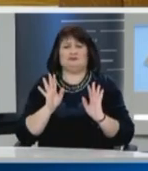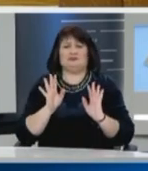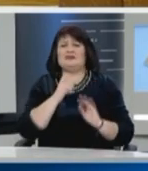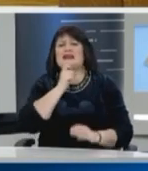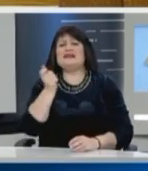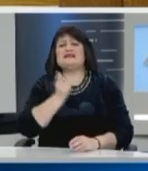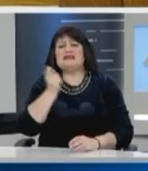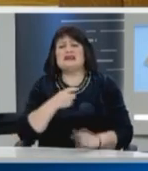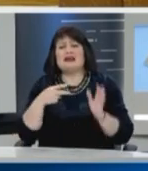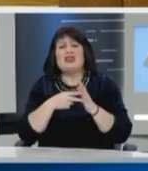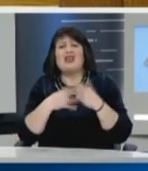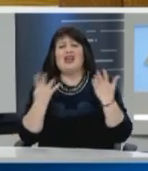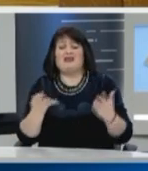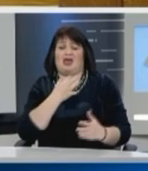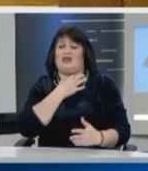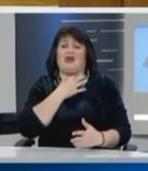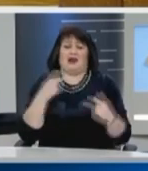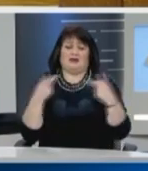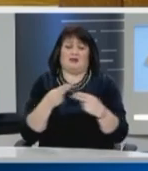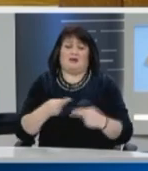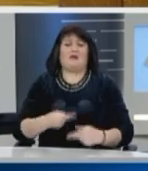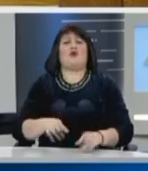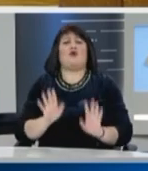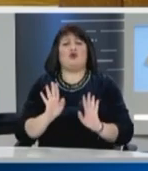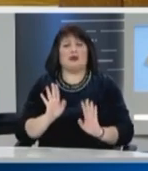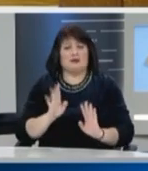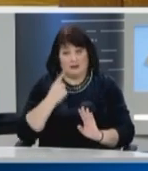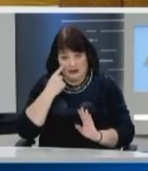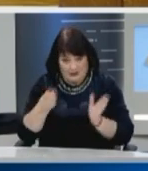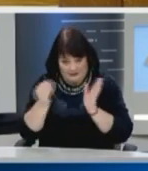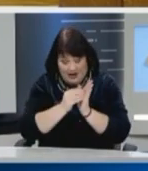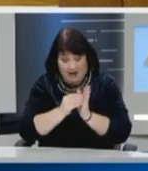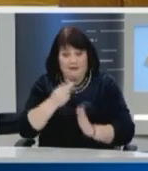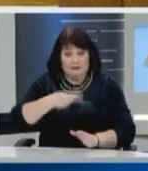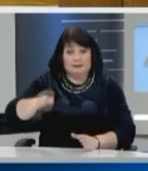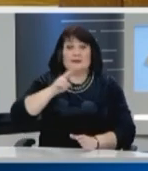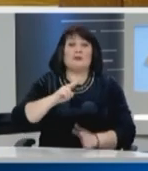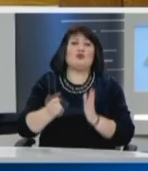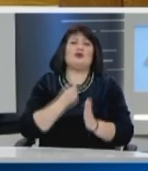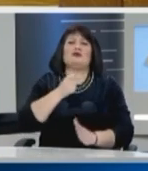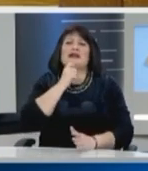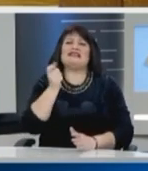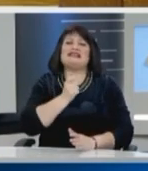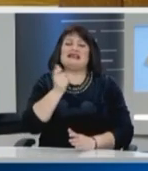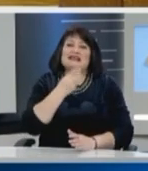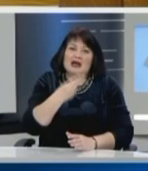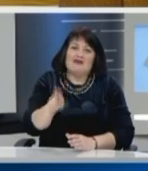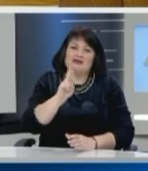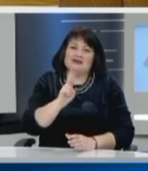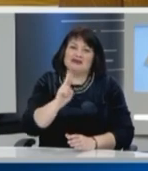περικοπής των συντάξεων για το 2019. Και προέβλεψε αυξήσεις για τις συντάξεις για πρώτη φορά, όχι